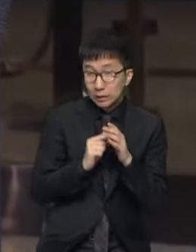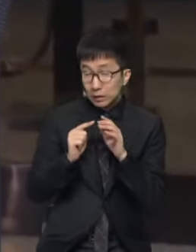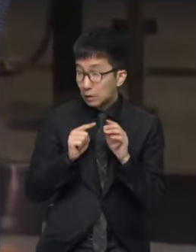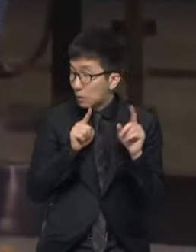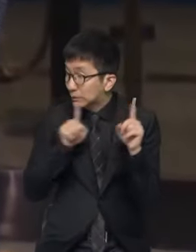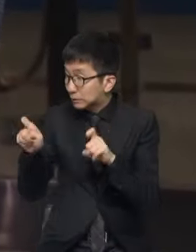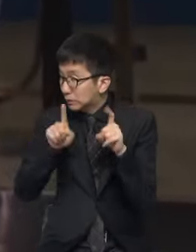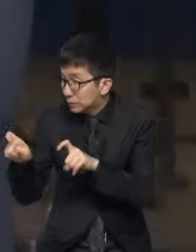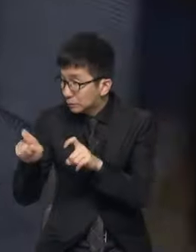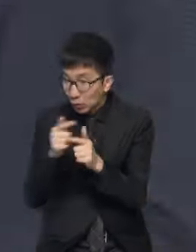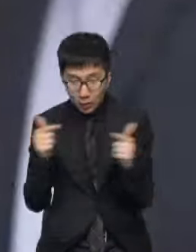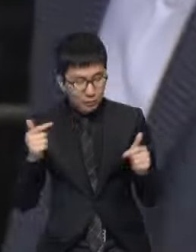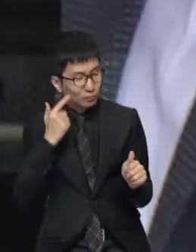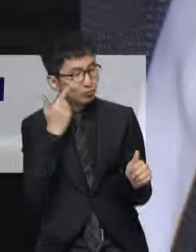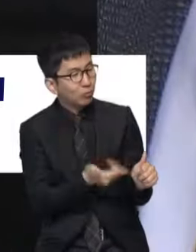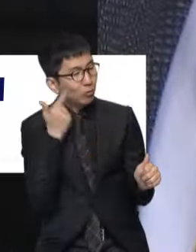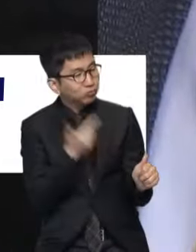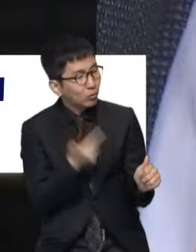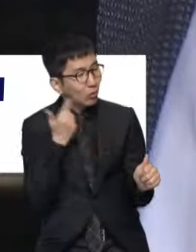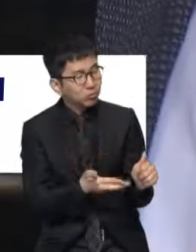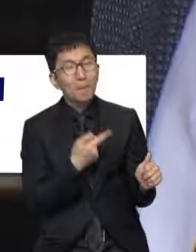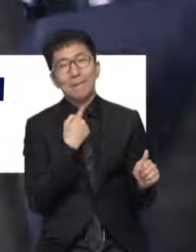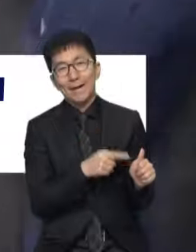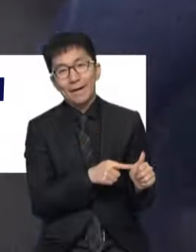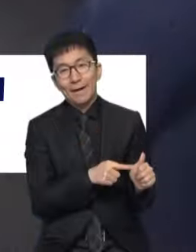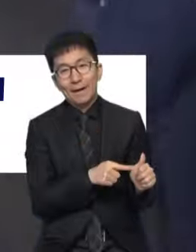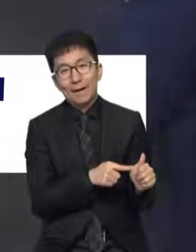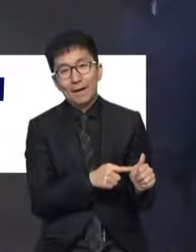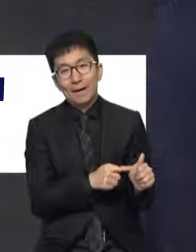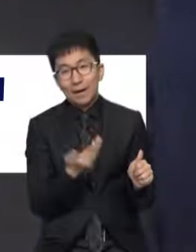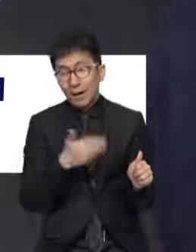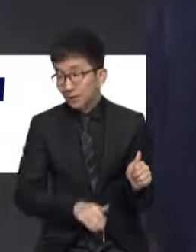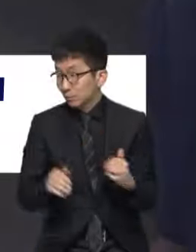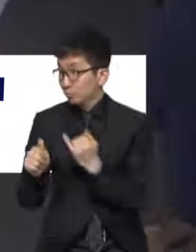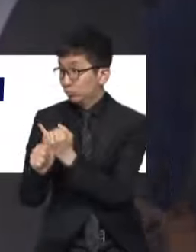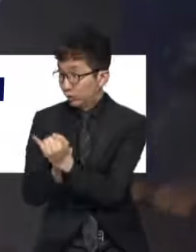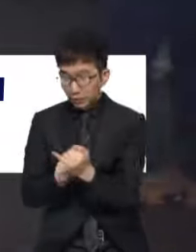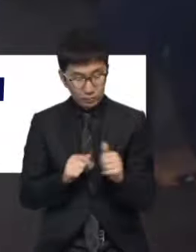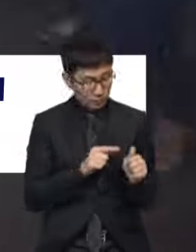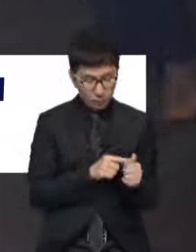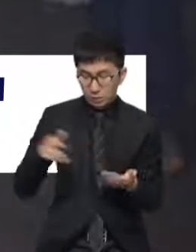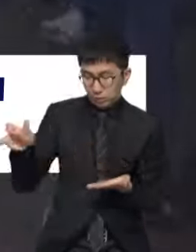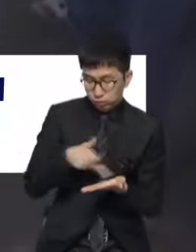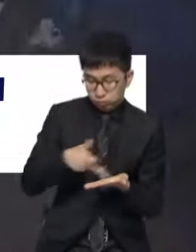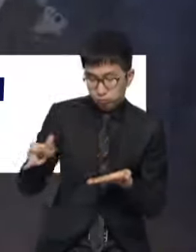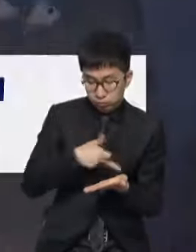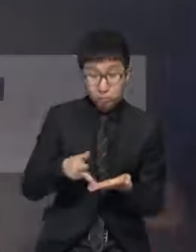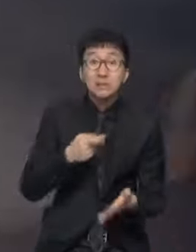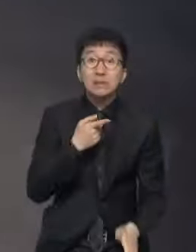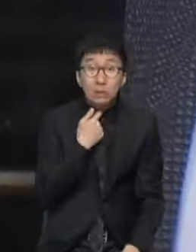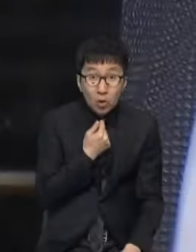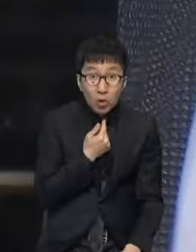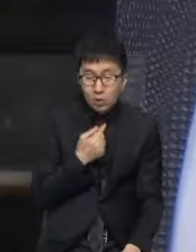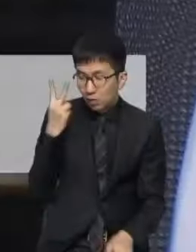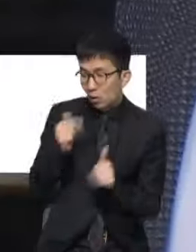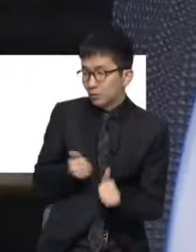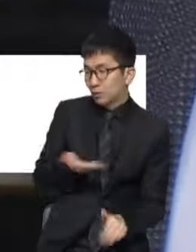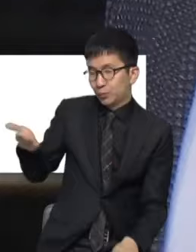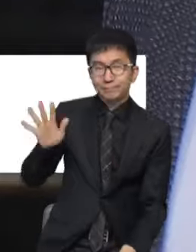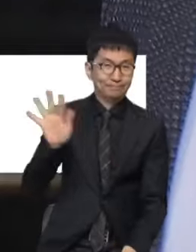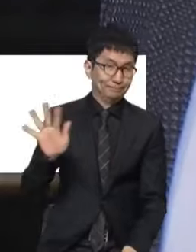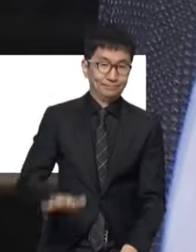전해졌습니다. 다만 최 목사는 과거 김 여사와 나눈 메신저 대화 내역 등은 따로 제출하지 않았다고 밝혔습니다. 저는